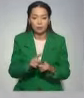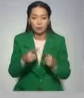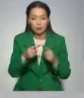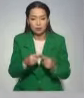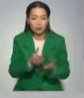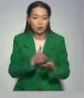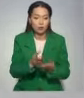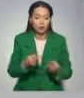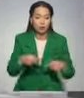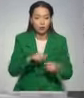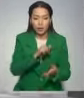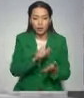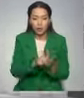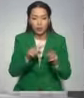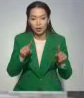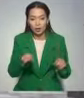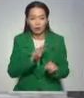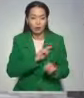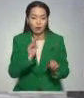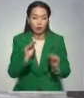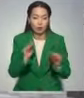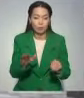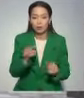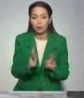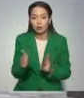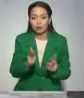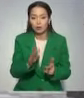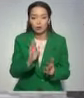взрыв нарастает на сертификат жумасха труда Артык